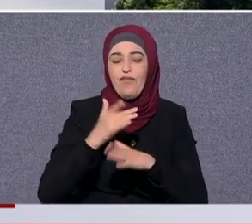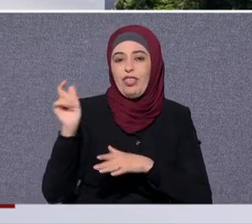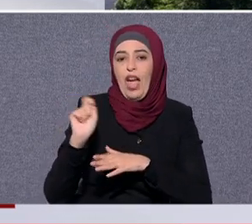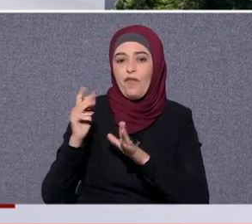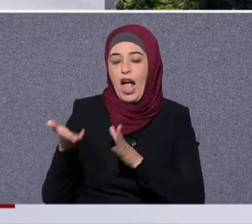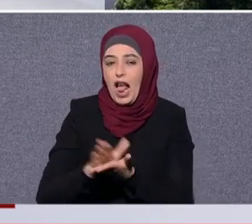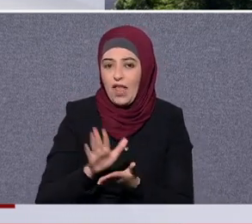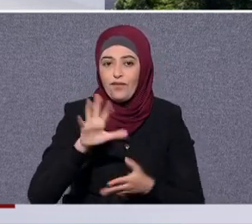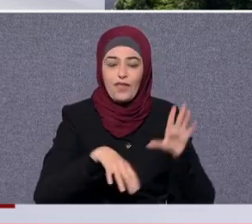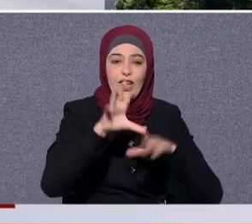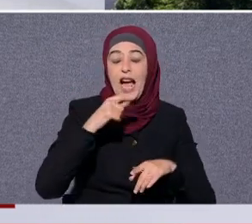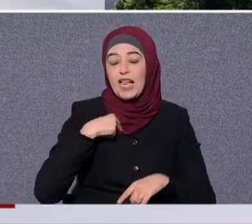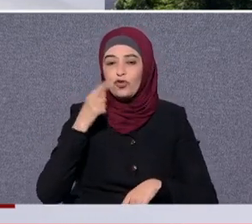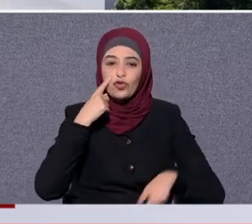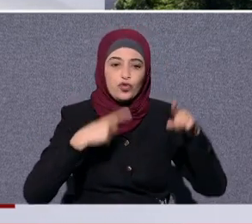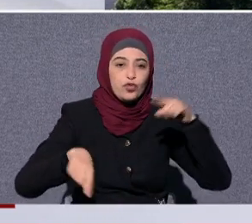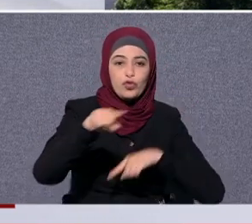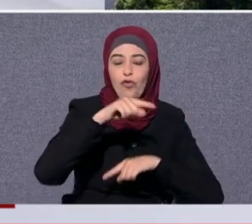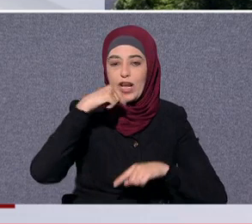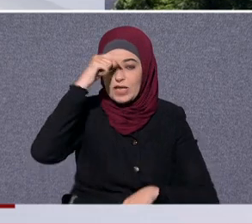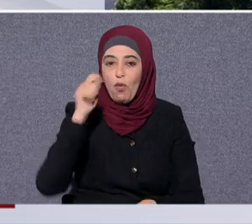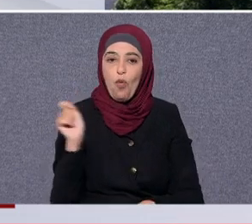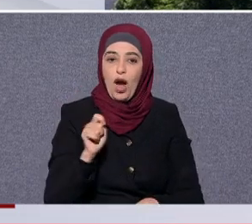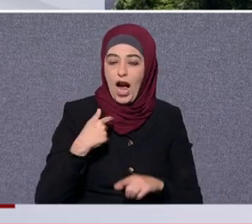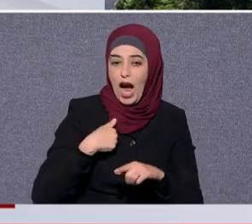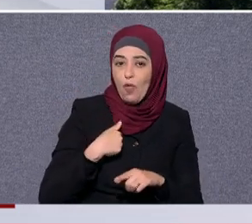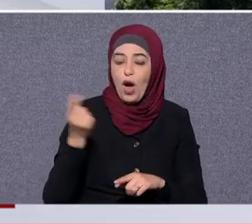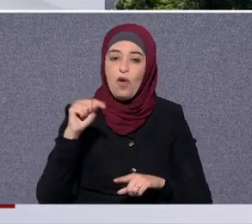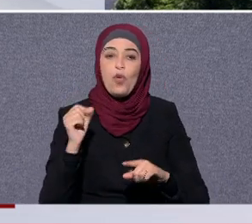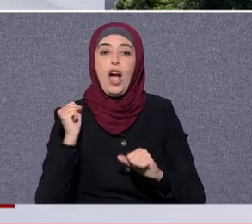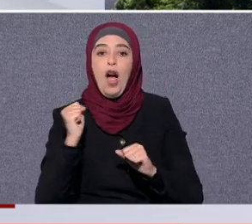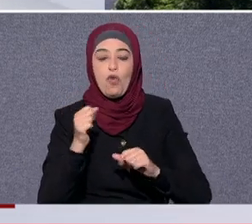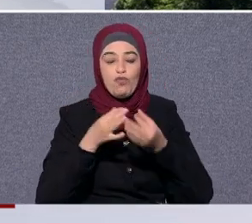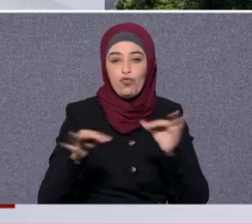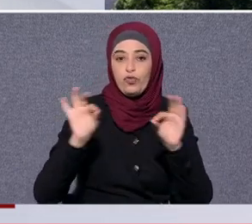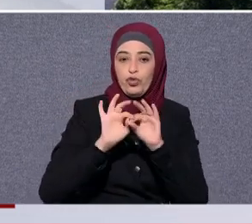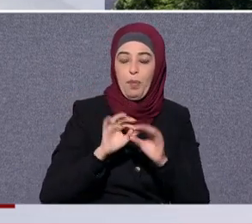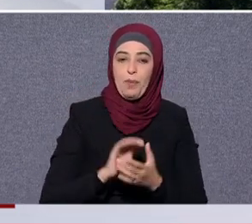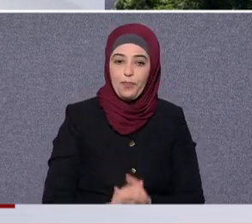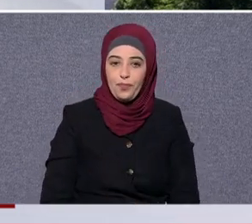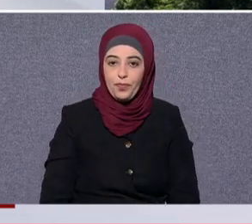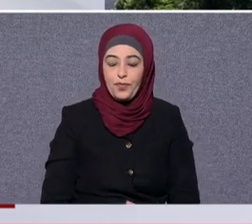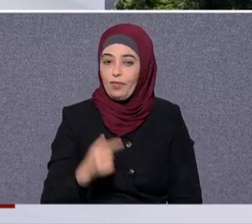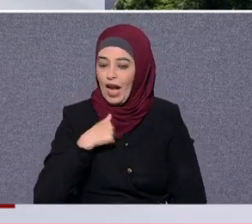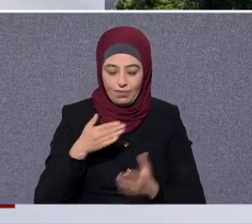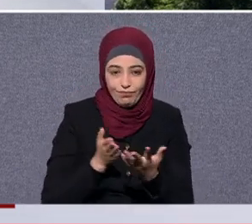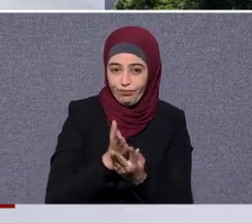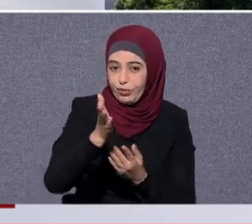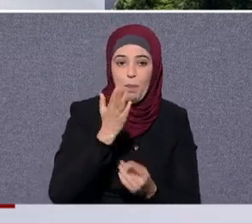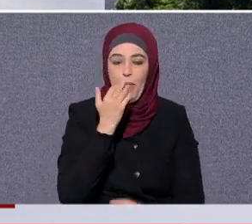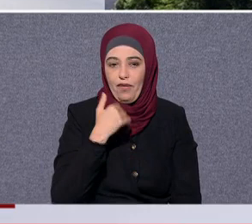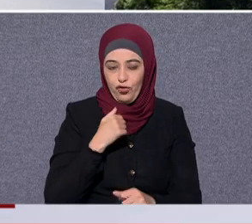هؤلاء الناس مناعة وتسمى مناعة مجتمعية. نحن لم نسلك هذا